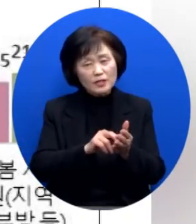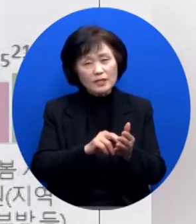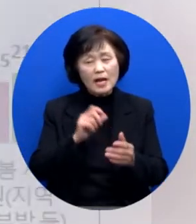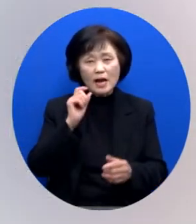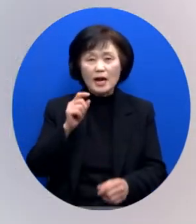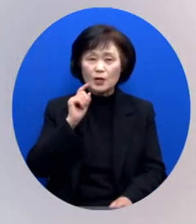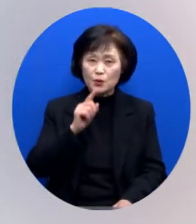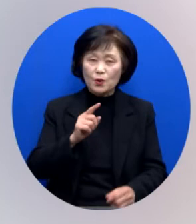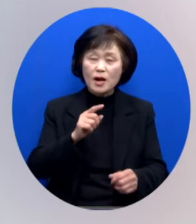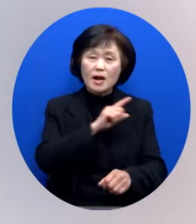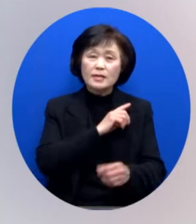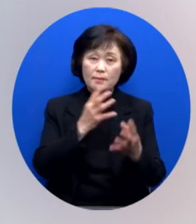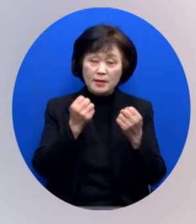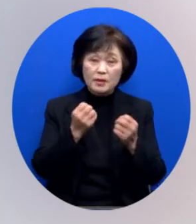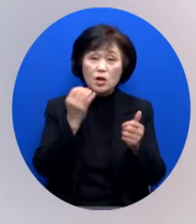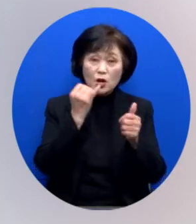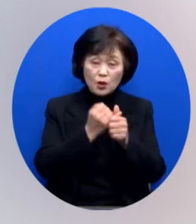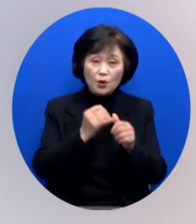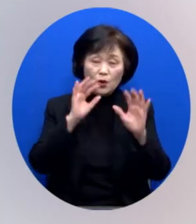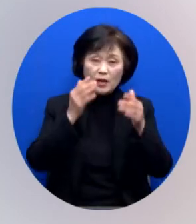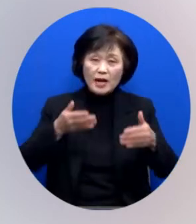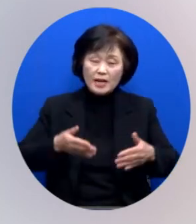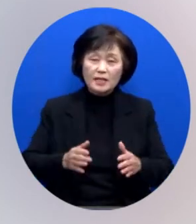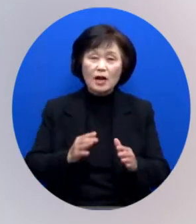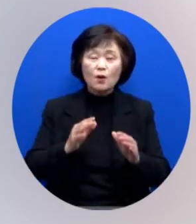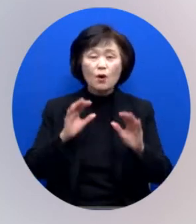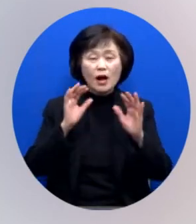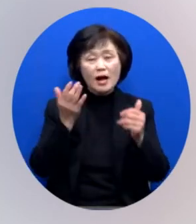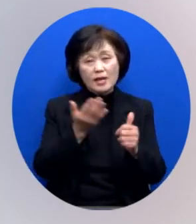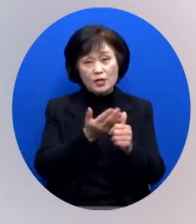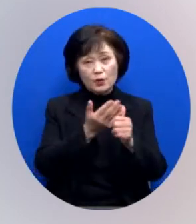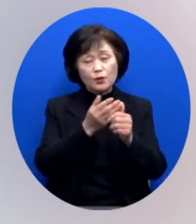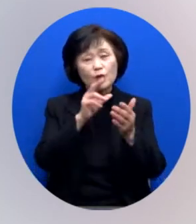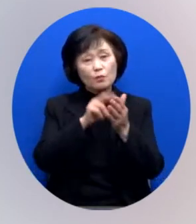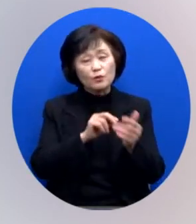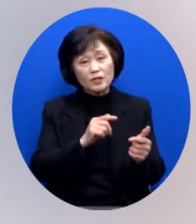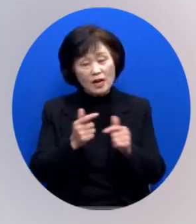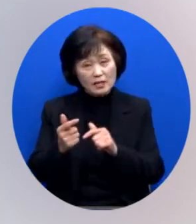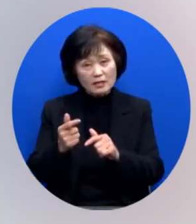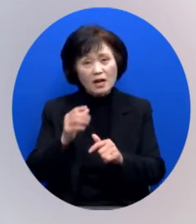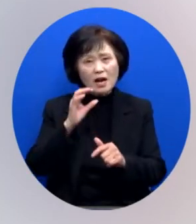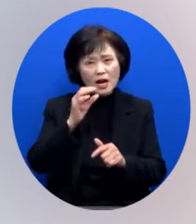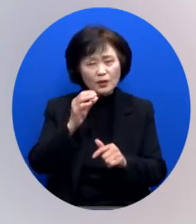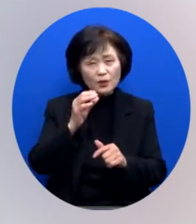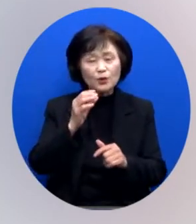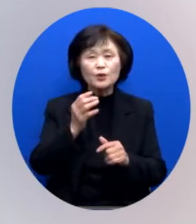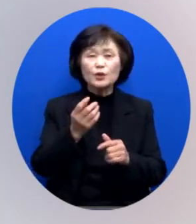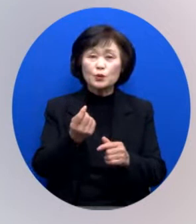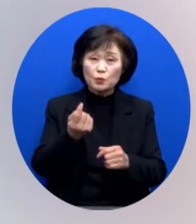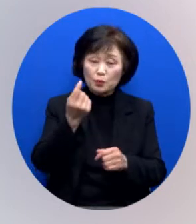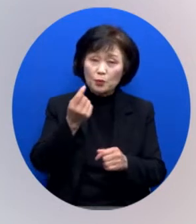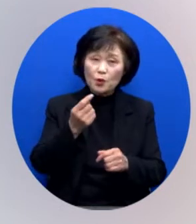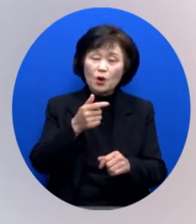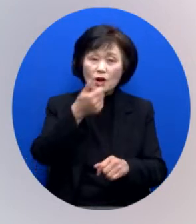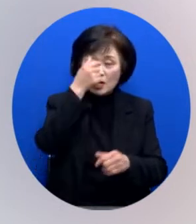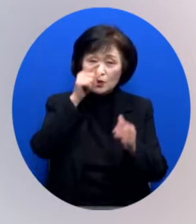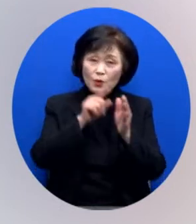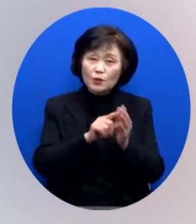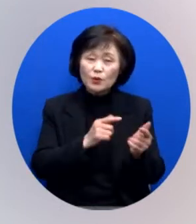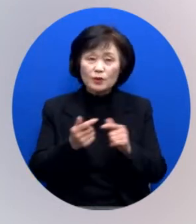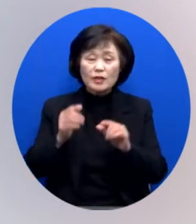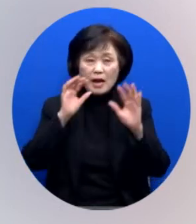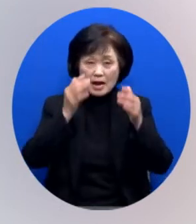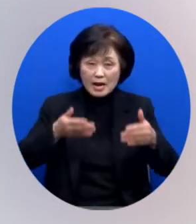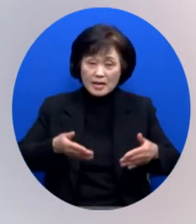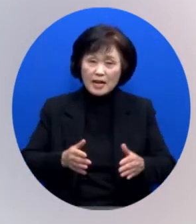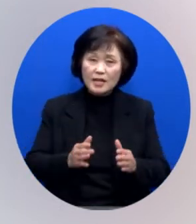많았습니다. 결혼, 출산, 육아 교육은 가톨릭이 상대적으로 높았고 개신교에서는 출산의 중요성